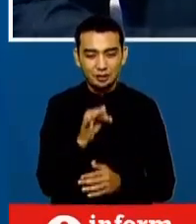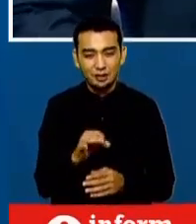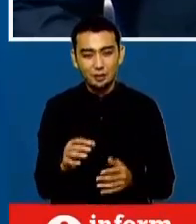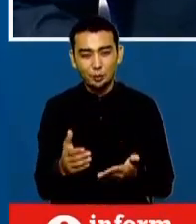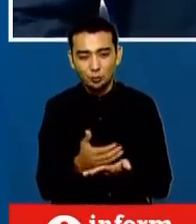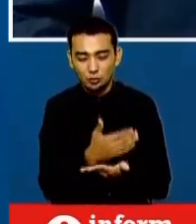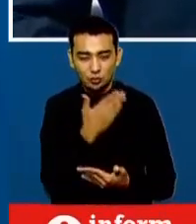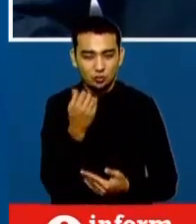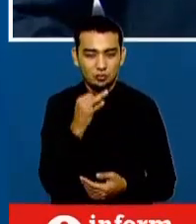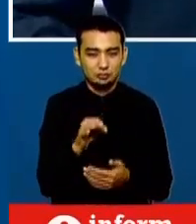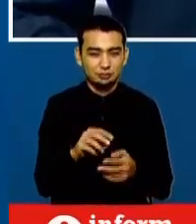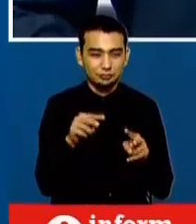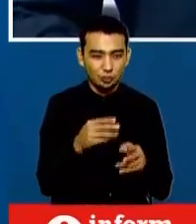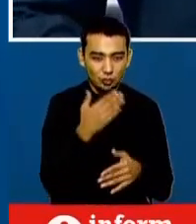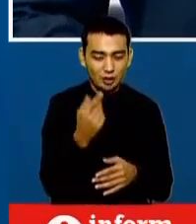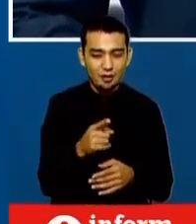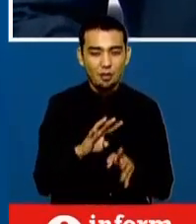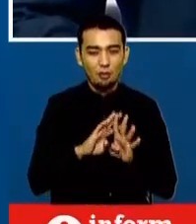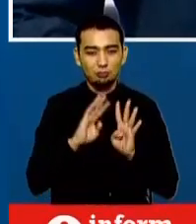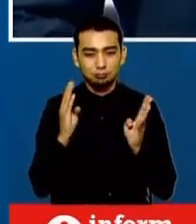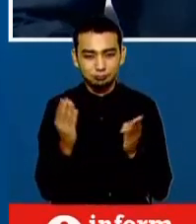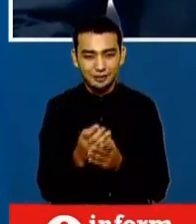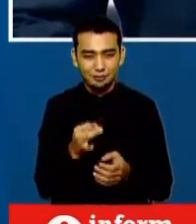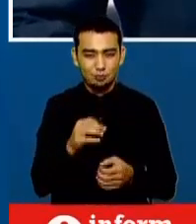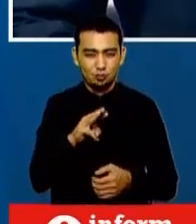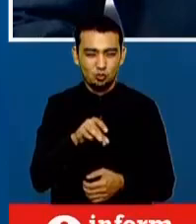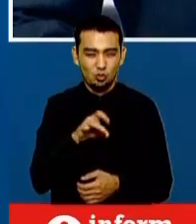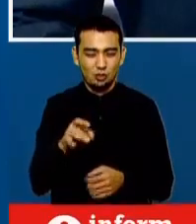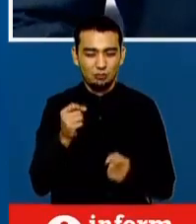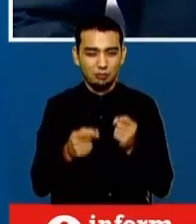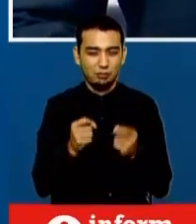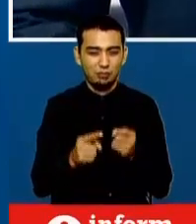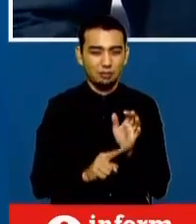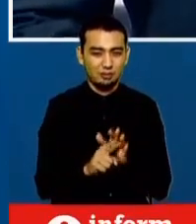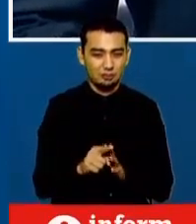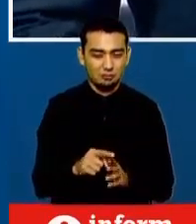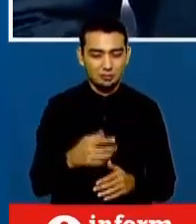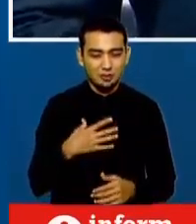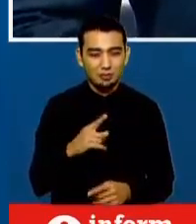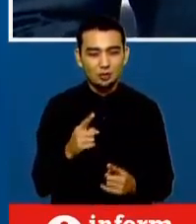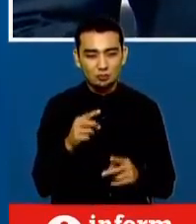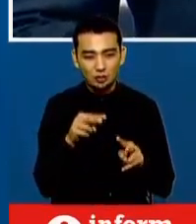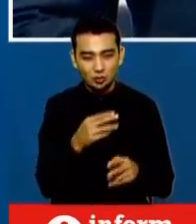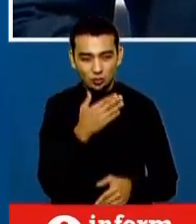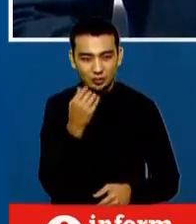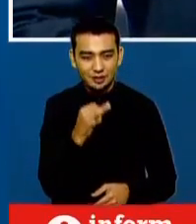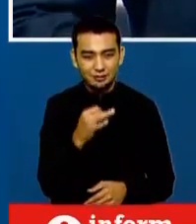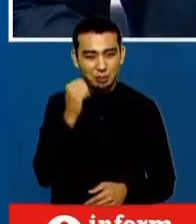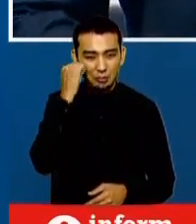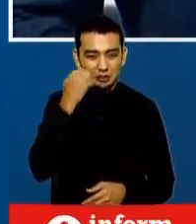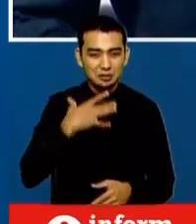жан-жағынан қоршаумен жауып тастап, айналасына қоқыс қалдықтарын төгіп тастаған екен. Ал елорда билігі аумағы күтім көрмеген ескерткіш